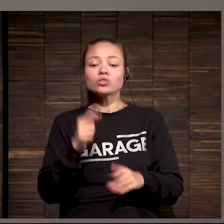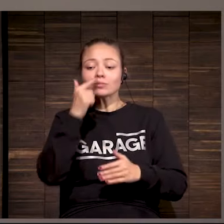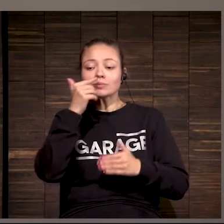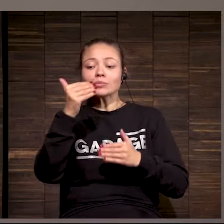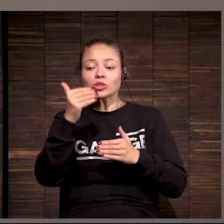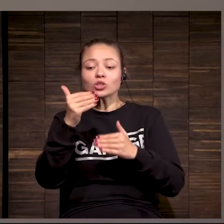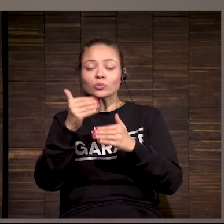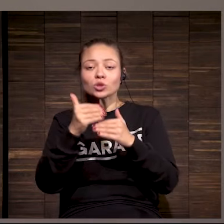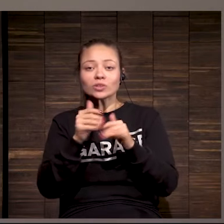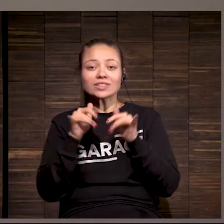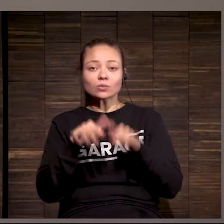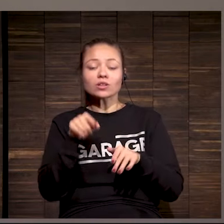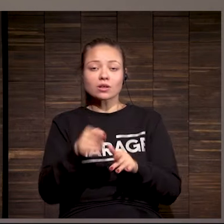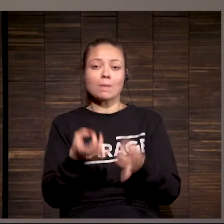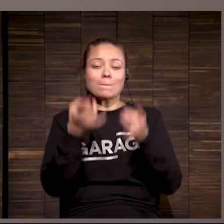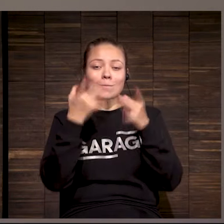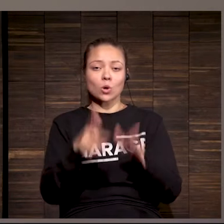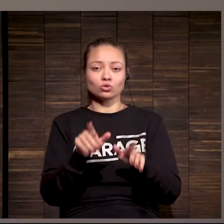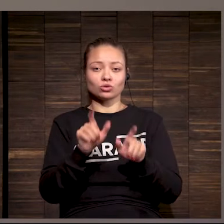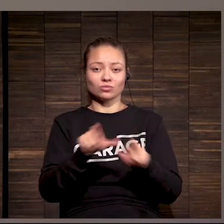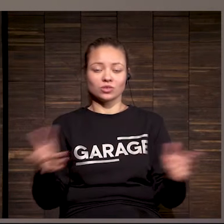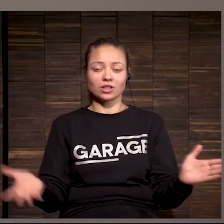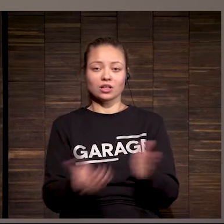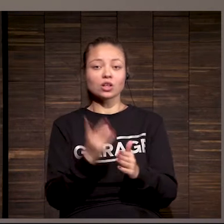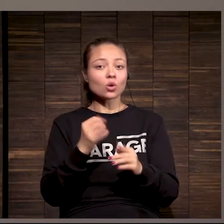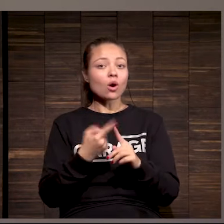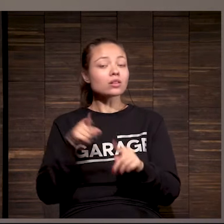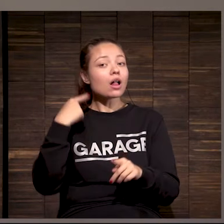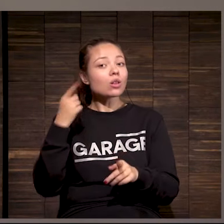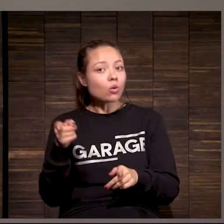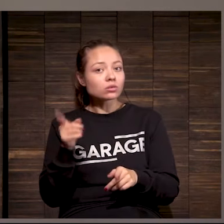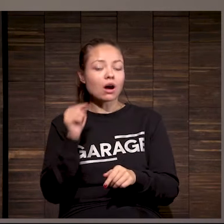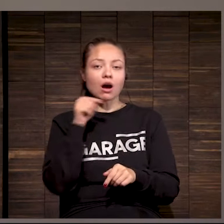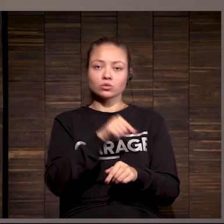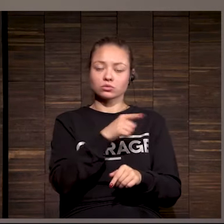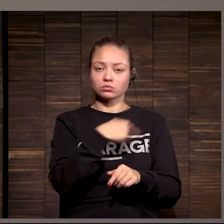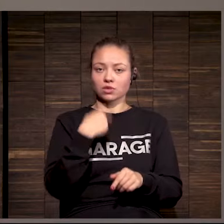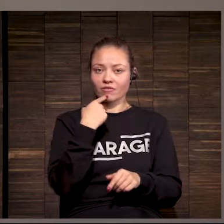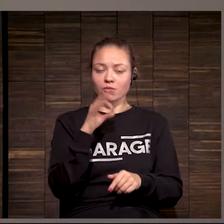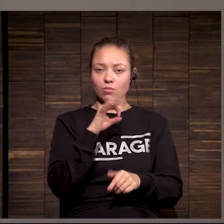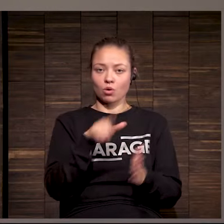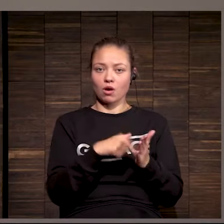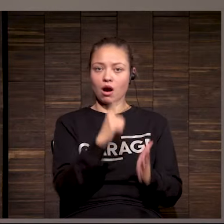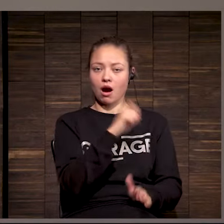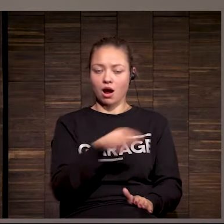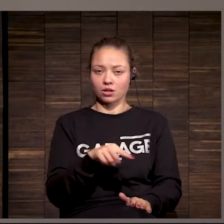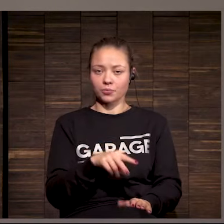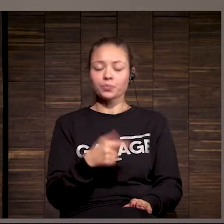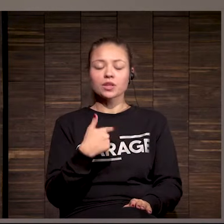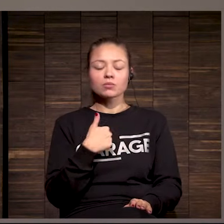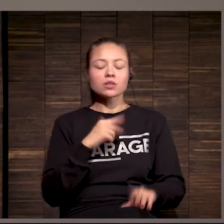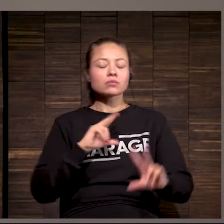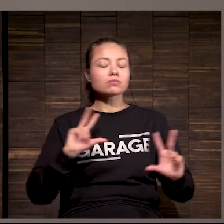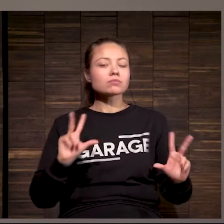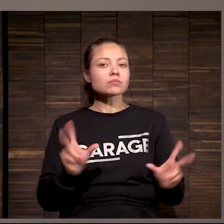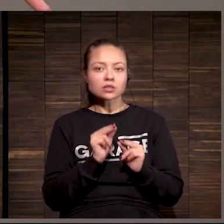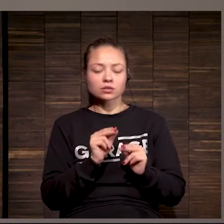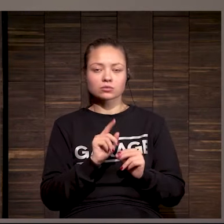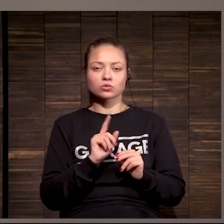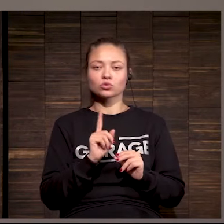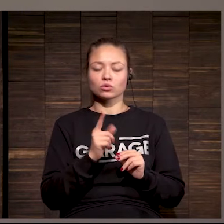церемонии тем проще находить людей но это лондон и а мы здесь трахал говорил мне повезло что я смог